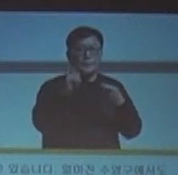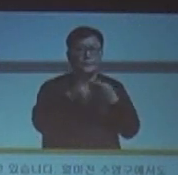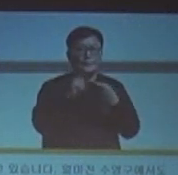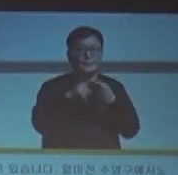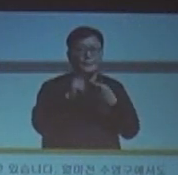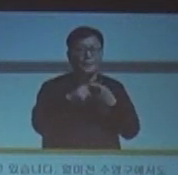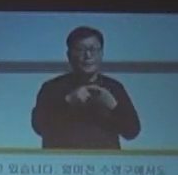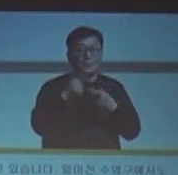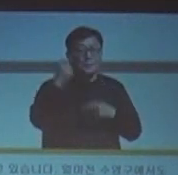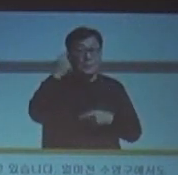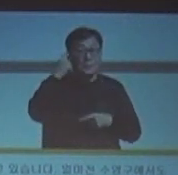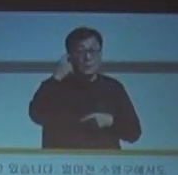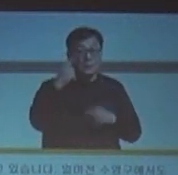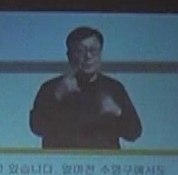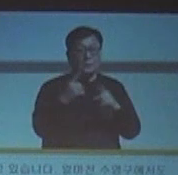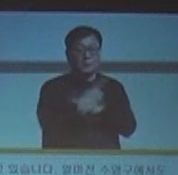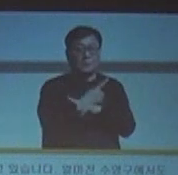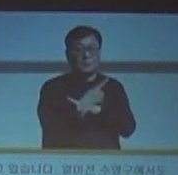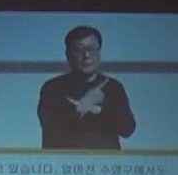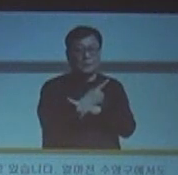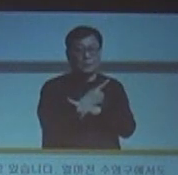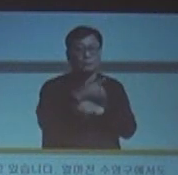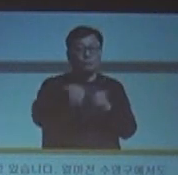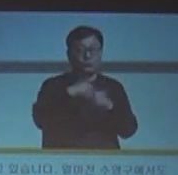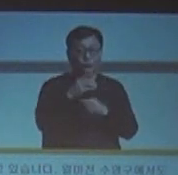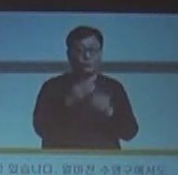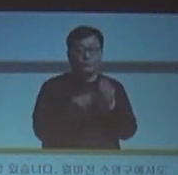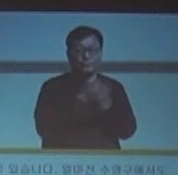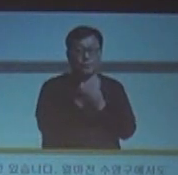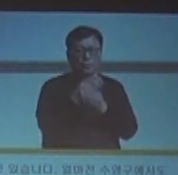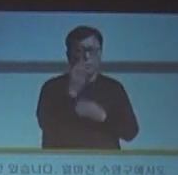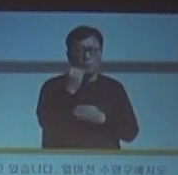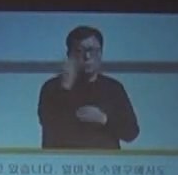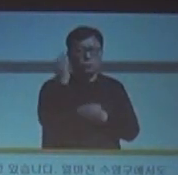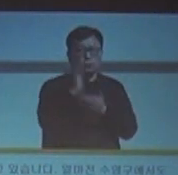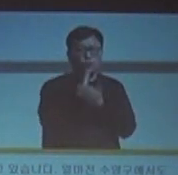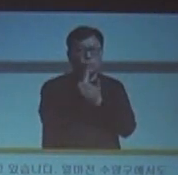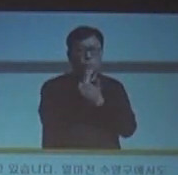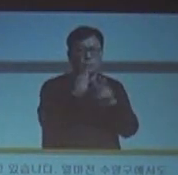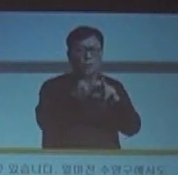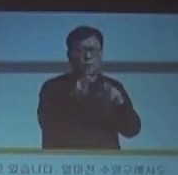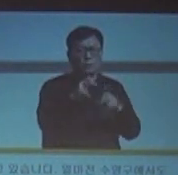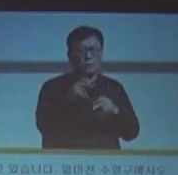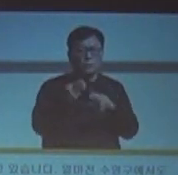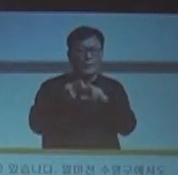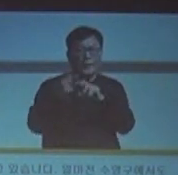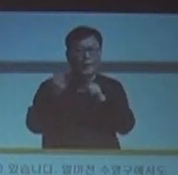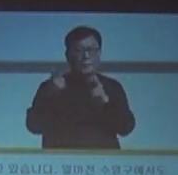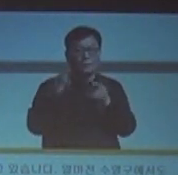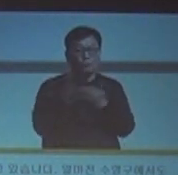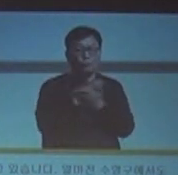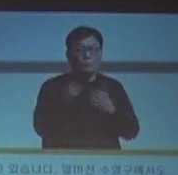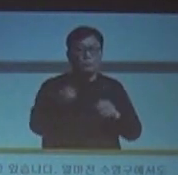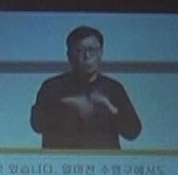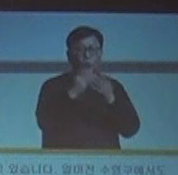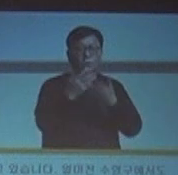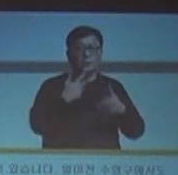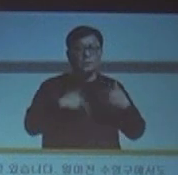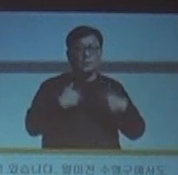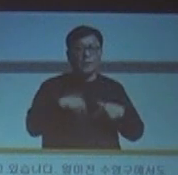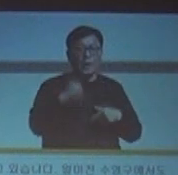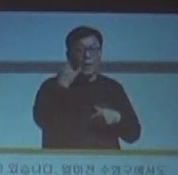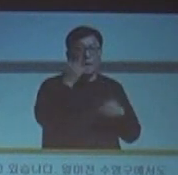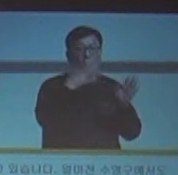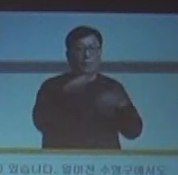인식을 달리하는 분위기가 생겨나고 있습니다. 얼마 전 수영구에서도 장애인, 비장애인 구분 없이 모두가 즐겁게